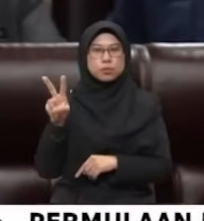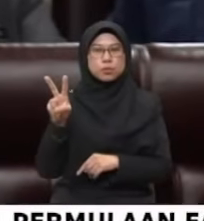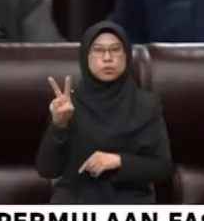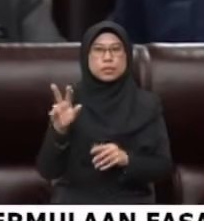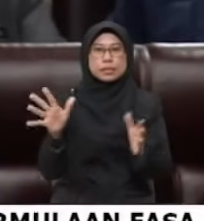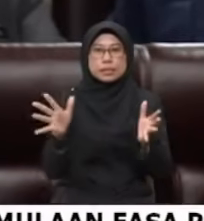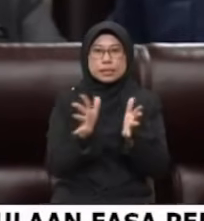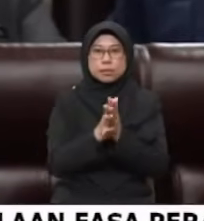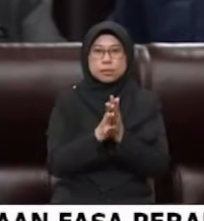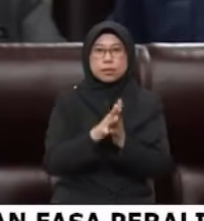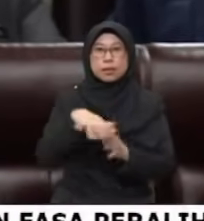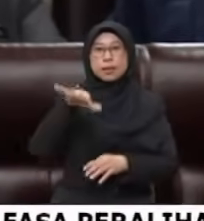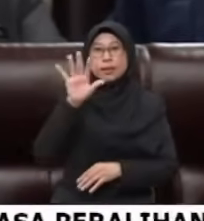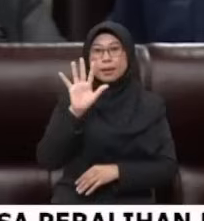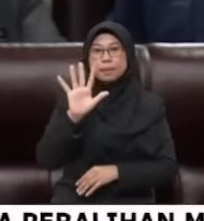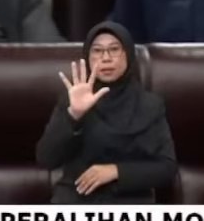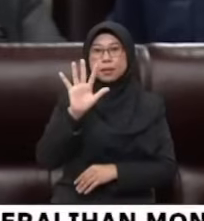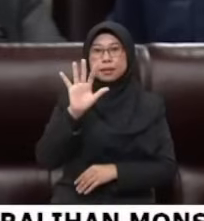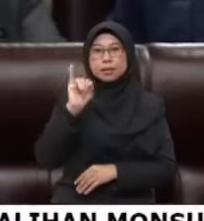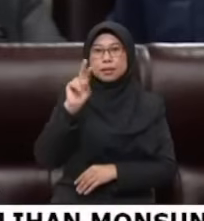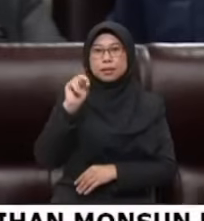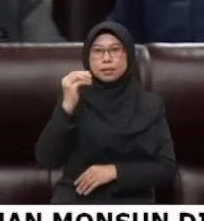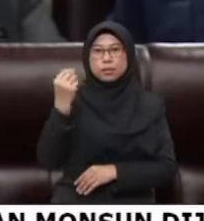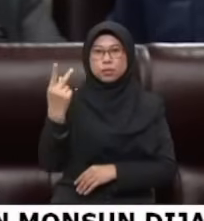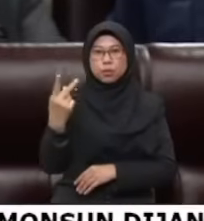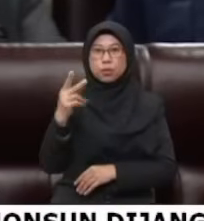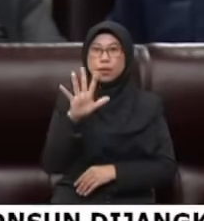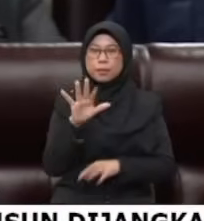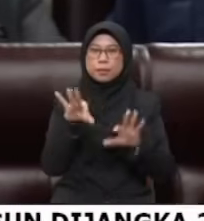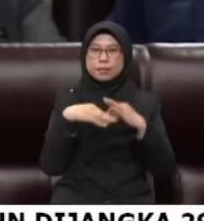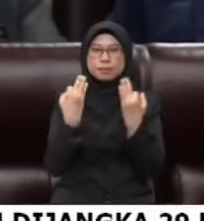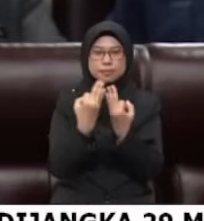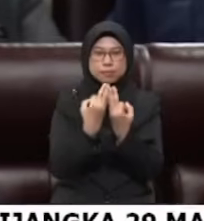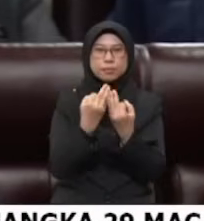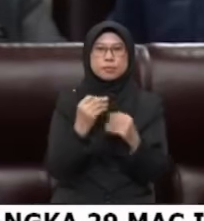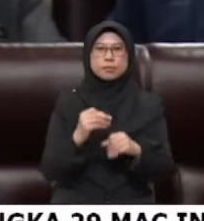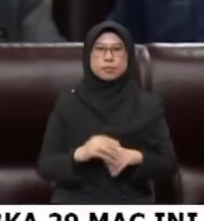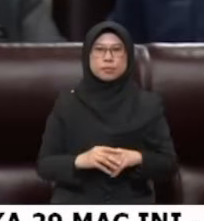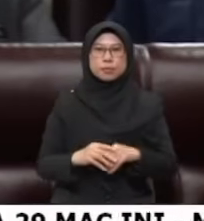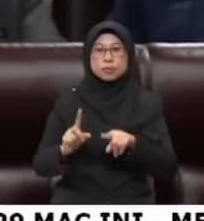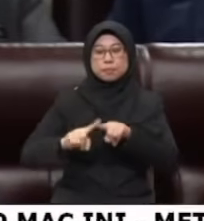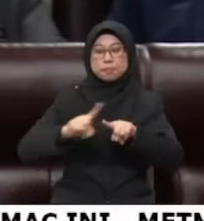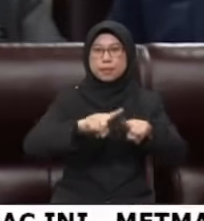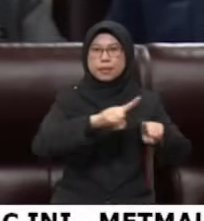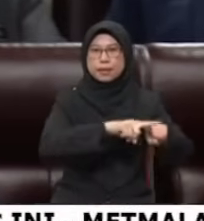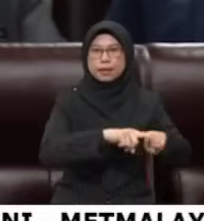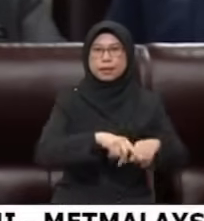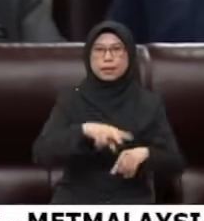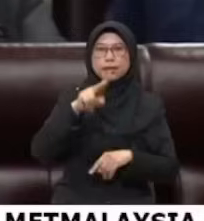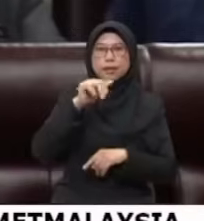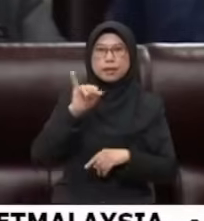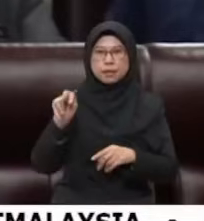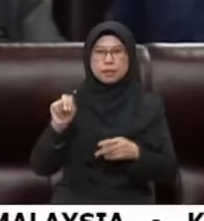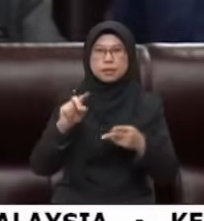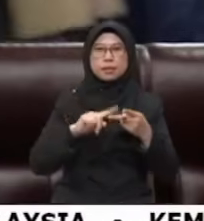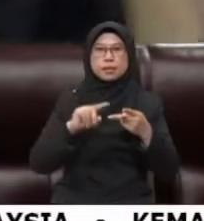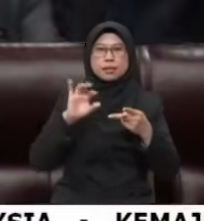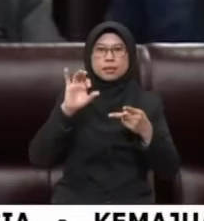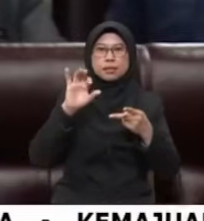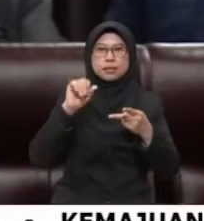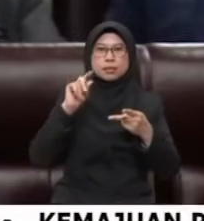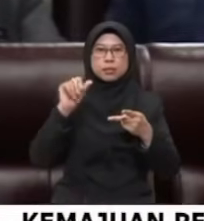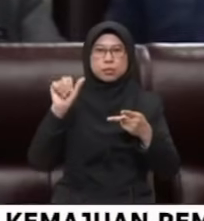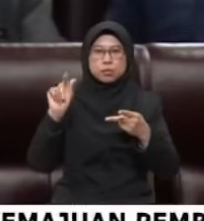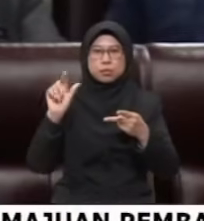daripada lima lima induk limaili iaitu Kein SM